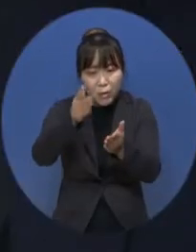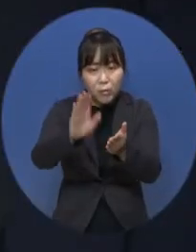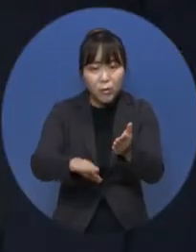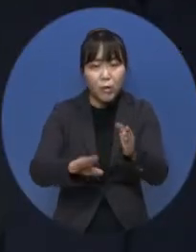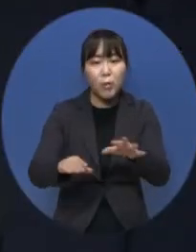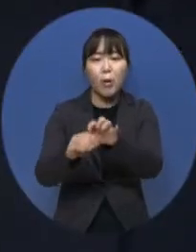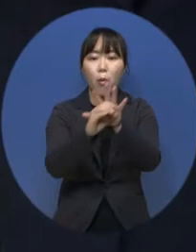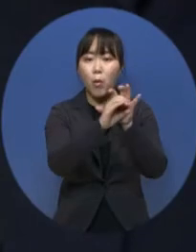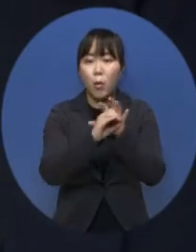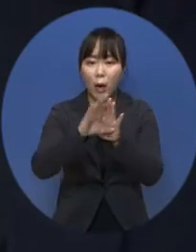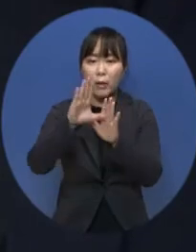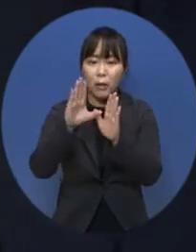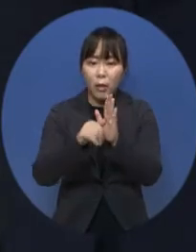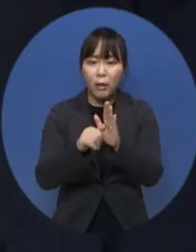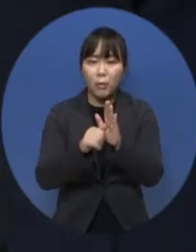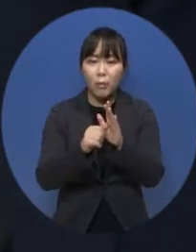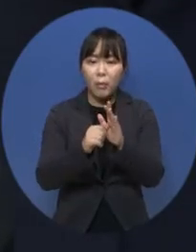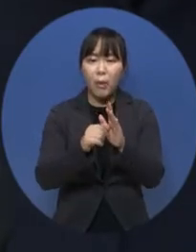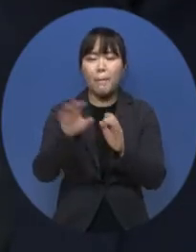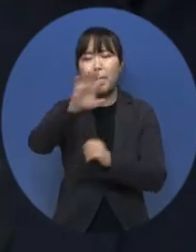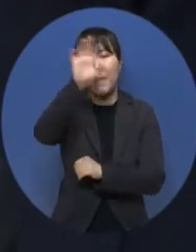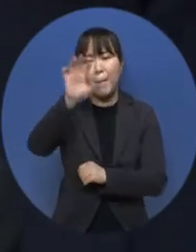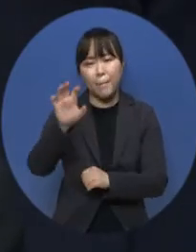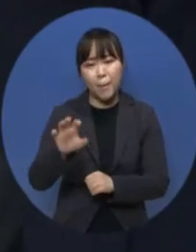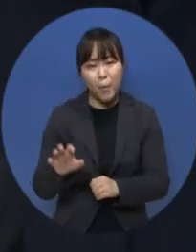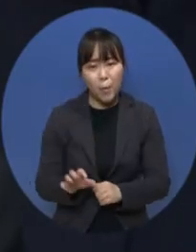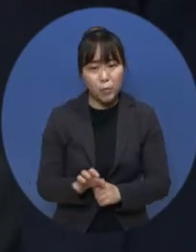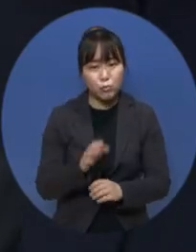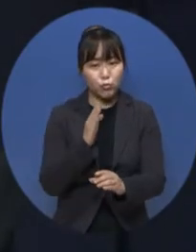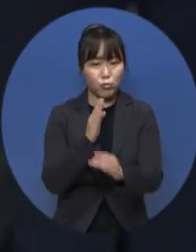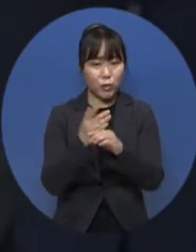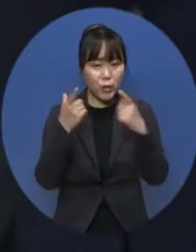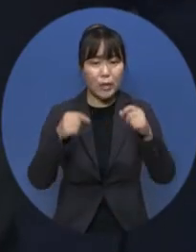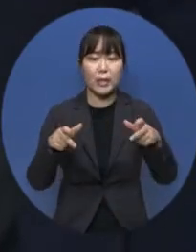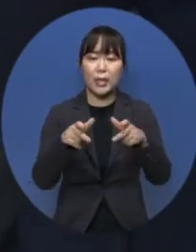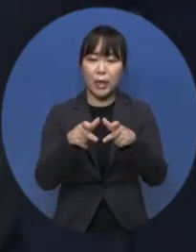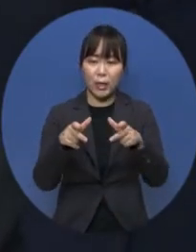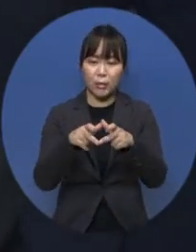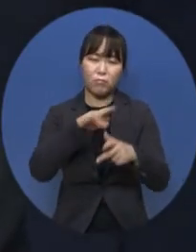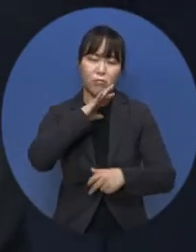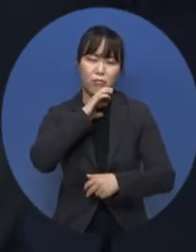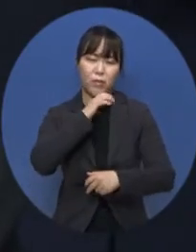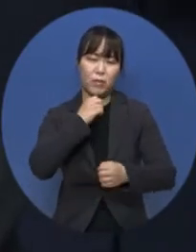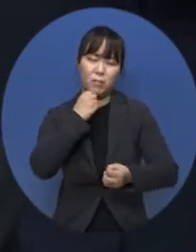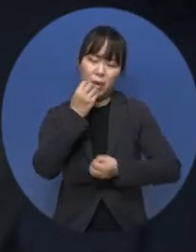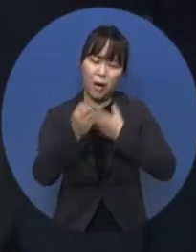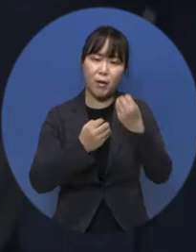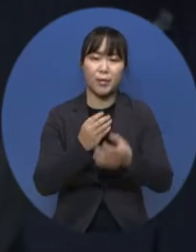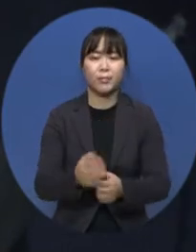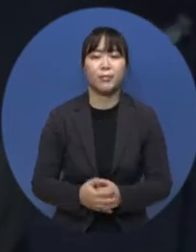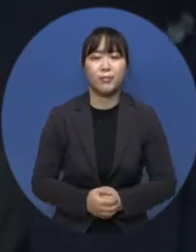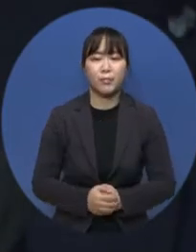코로나19 상황에서 같은 일이 반복되고 있다고 장애인들은 불만을 털어놓았습니다.